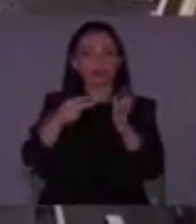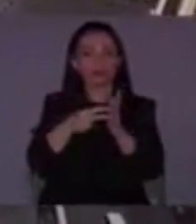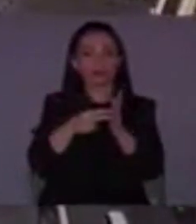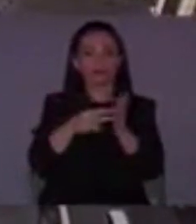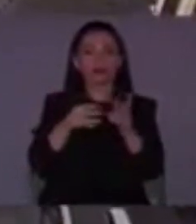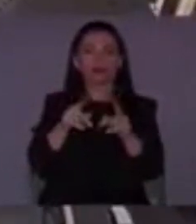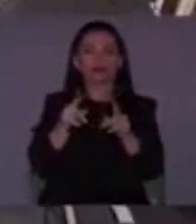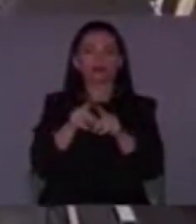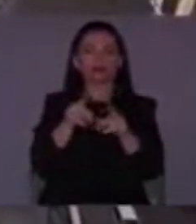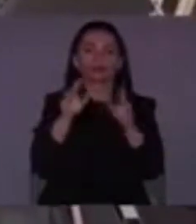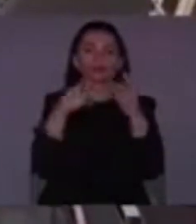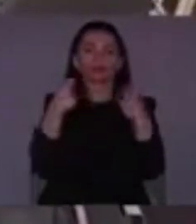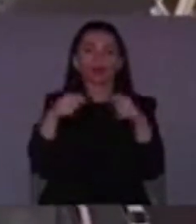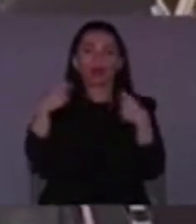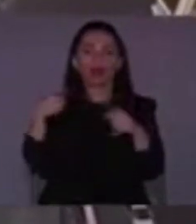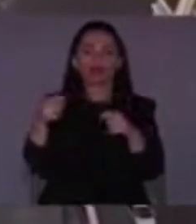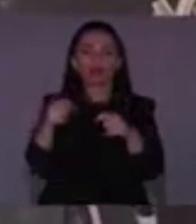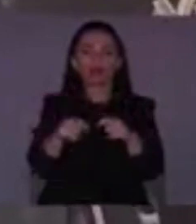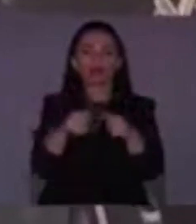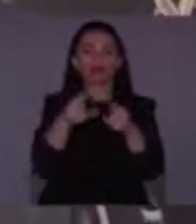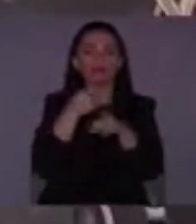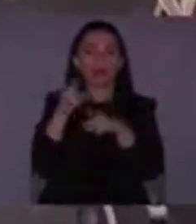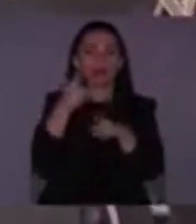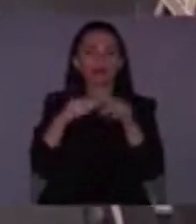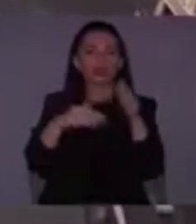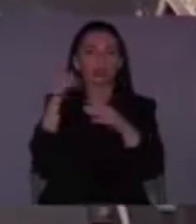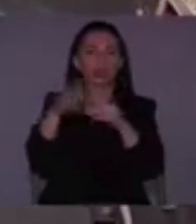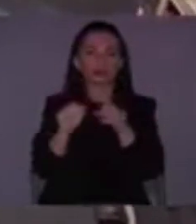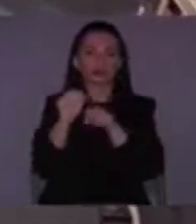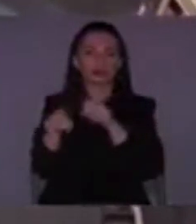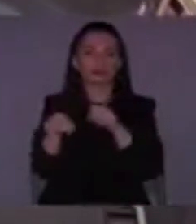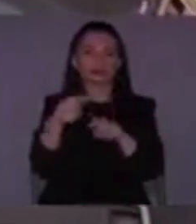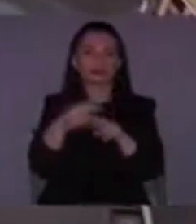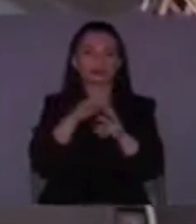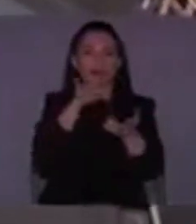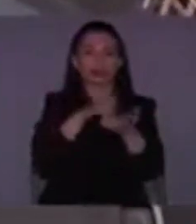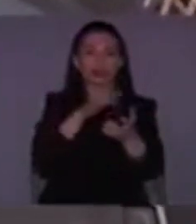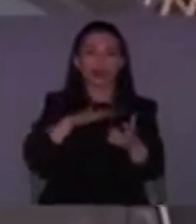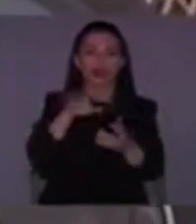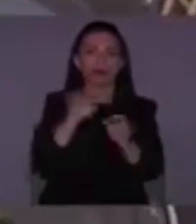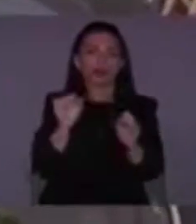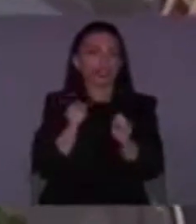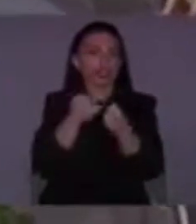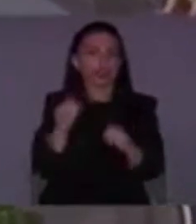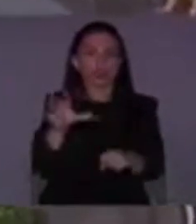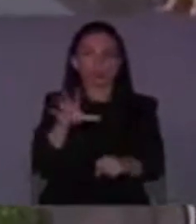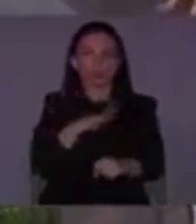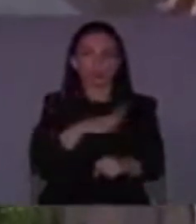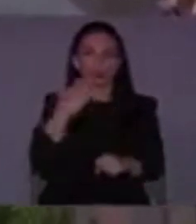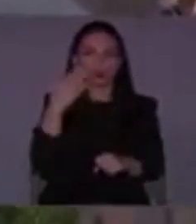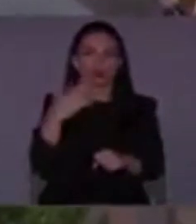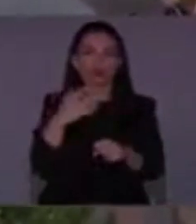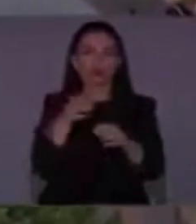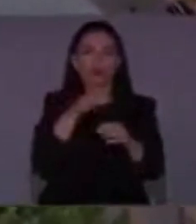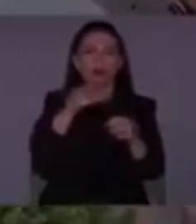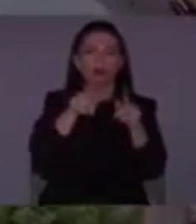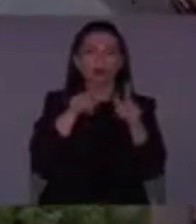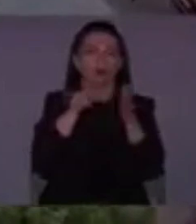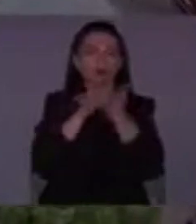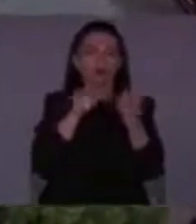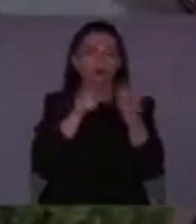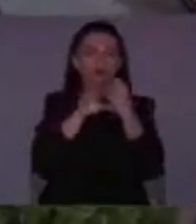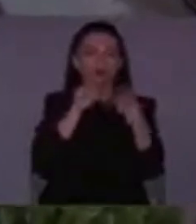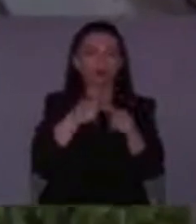აღკვეთეთ კოეფიციენტების გაყიდვის მავნე პრაქტიკა, რომელიც ამახინჯებდა ჩვენს ქალაქს და შეუძლებელს ხდიდა მთელ რიგ უბნებში